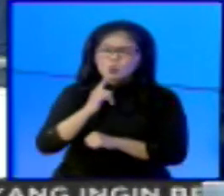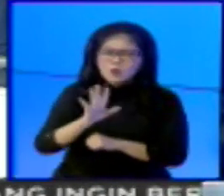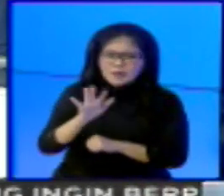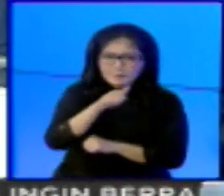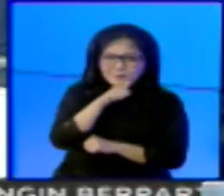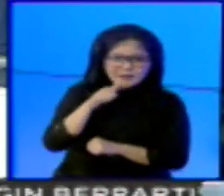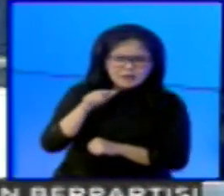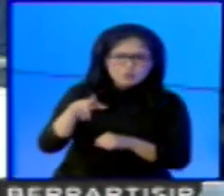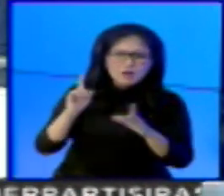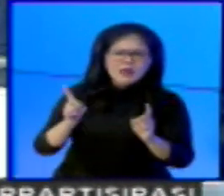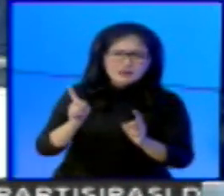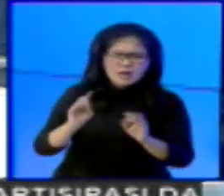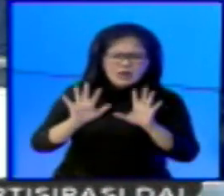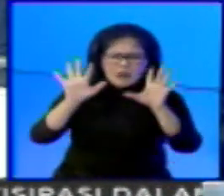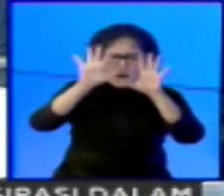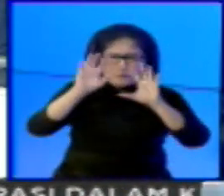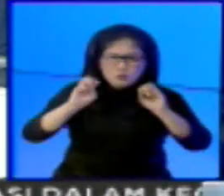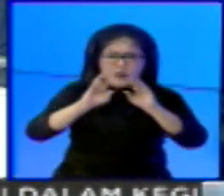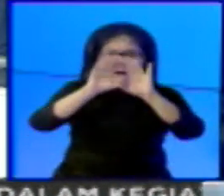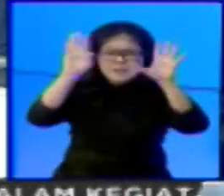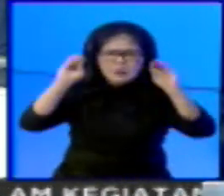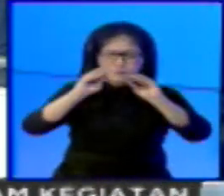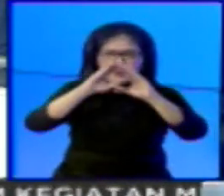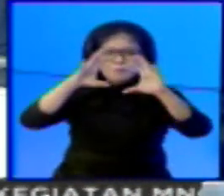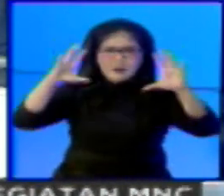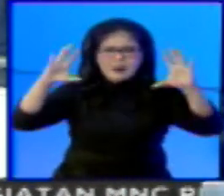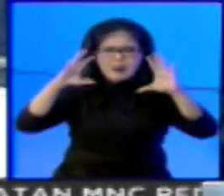adalah akibat dampak kabut asap tebal.